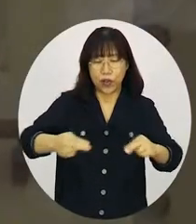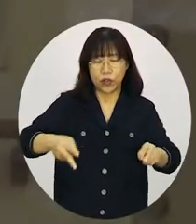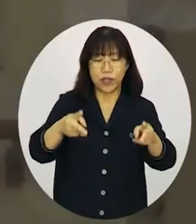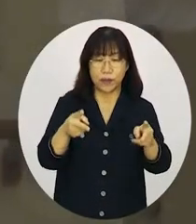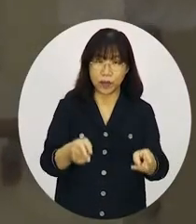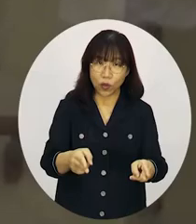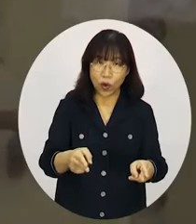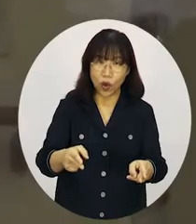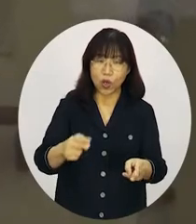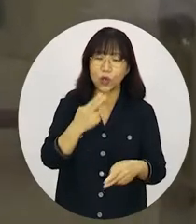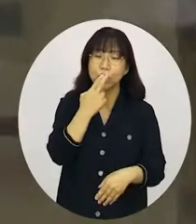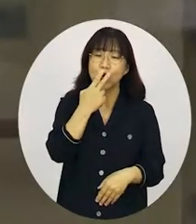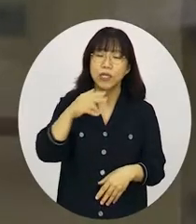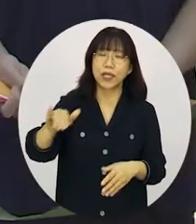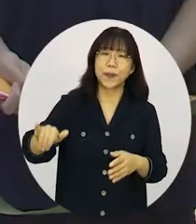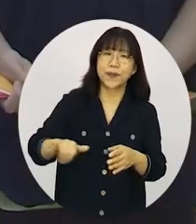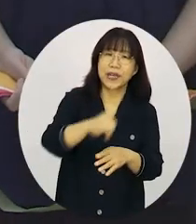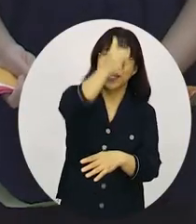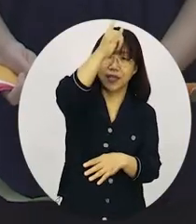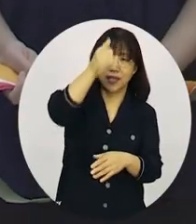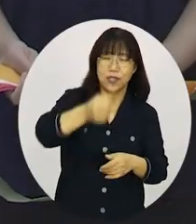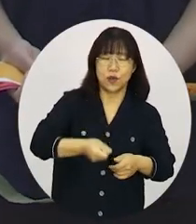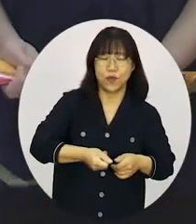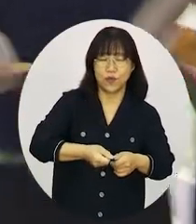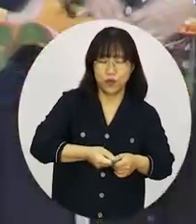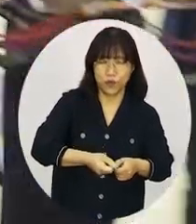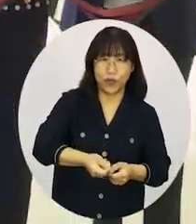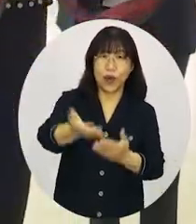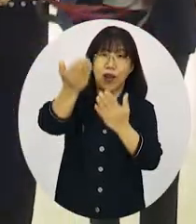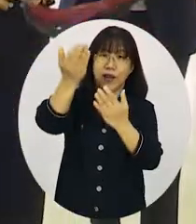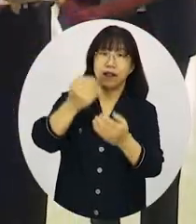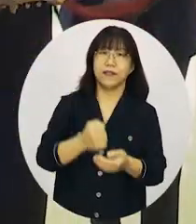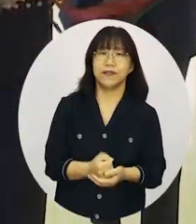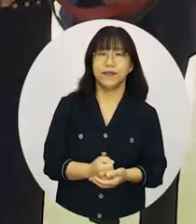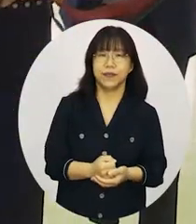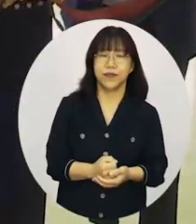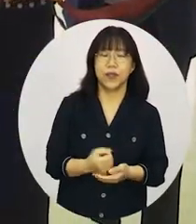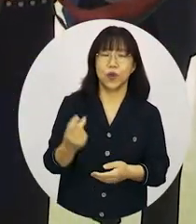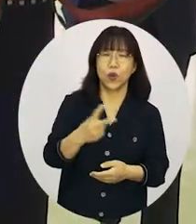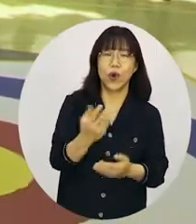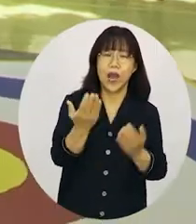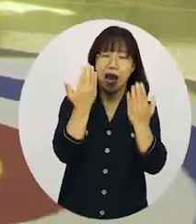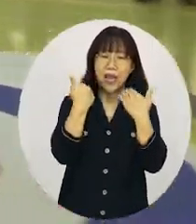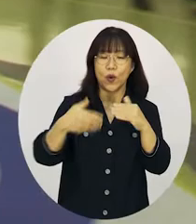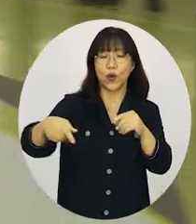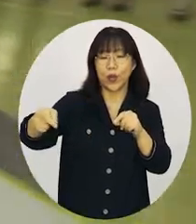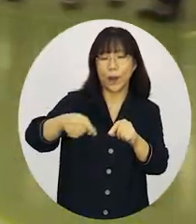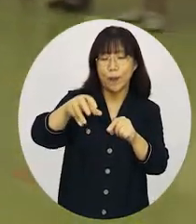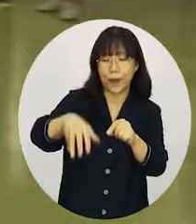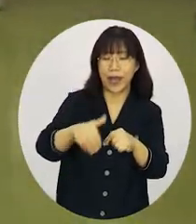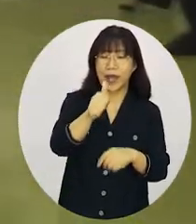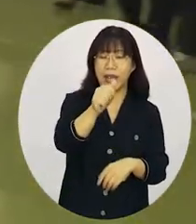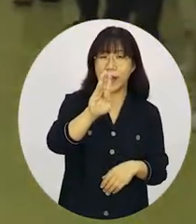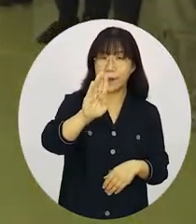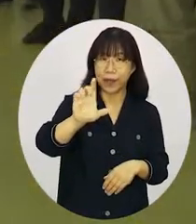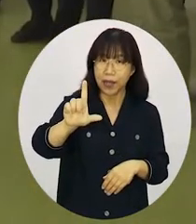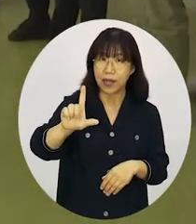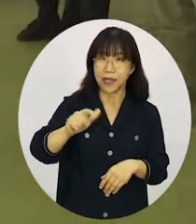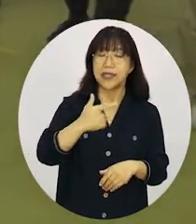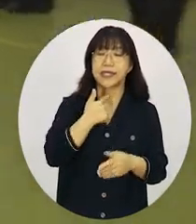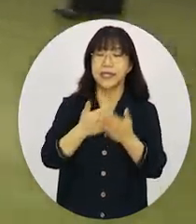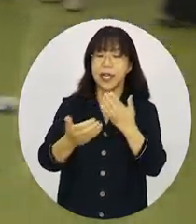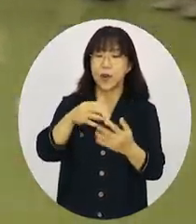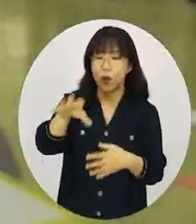종이 비행기를 날려보는 퍼포먼스도 진행됐습니다. 서울 서진학교 중앙정원 옆 스타홀에 지어진